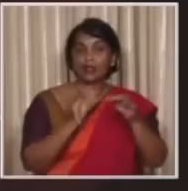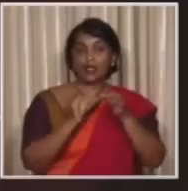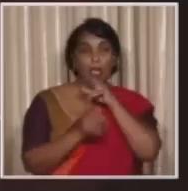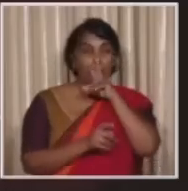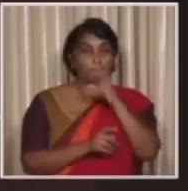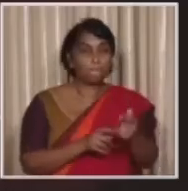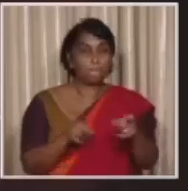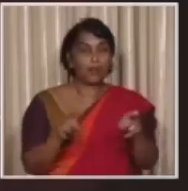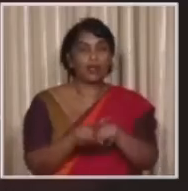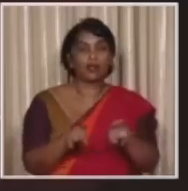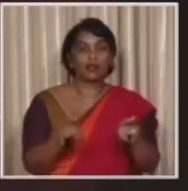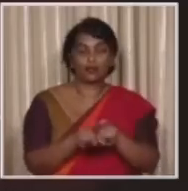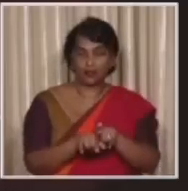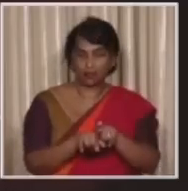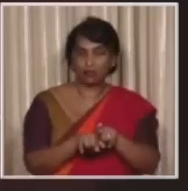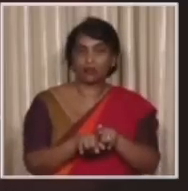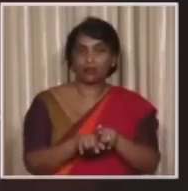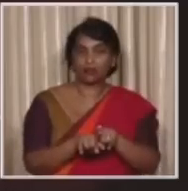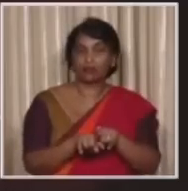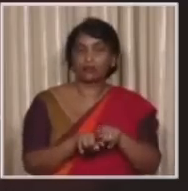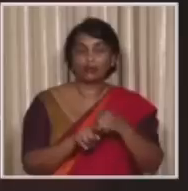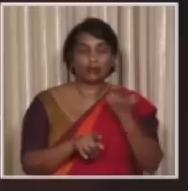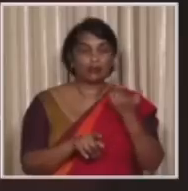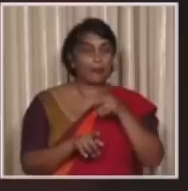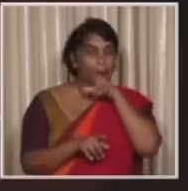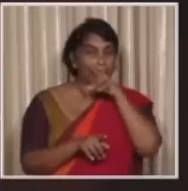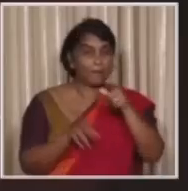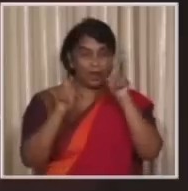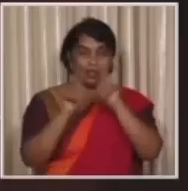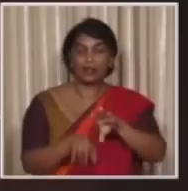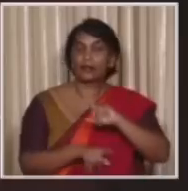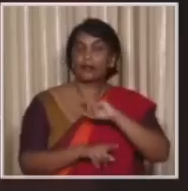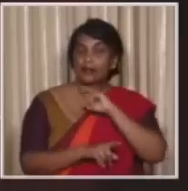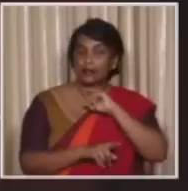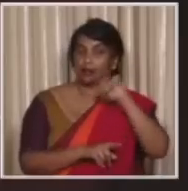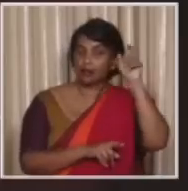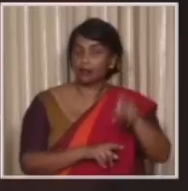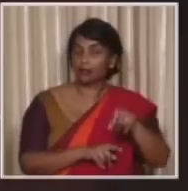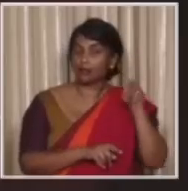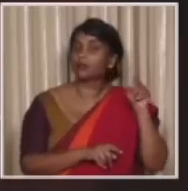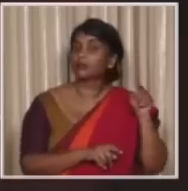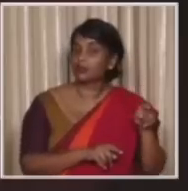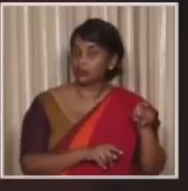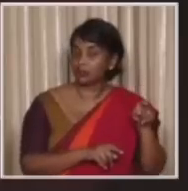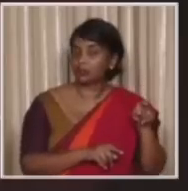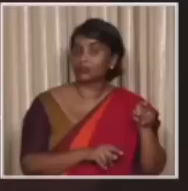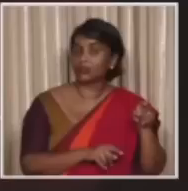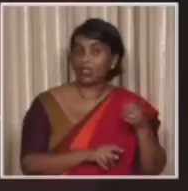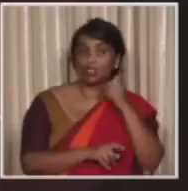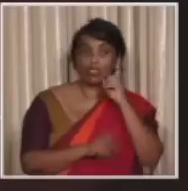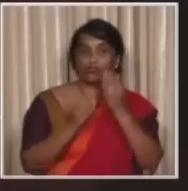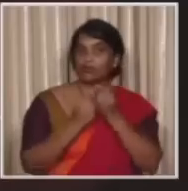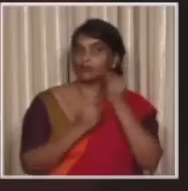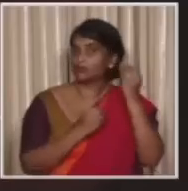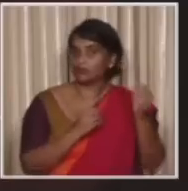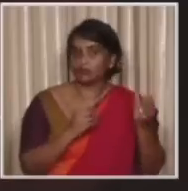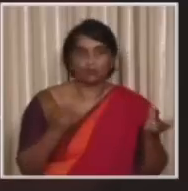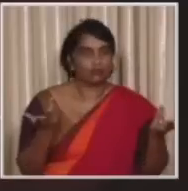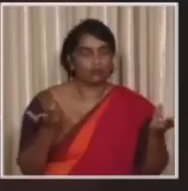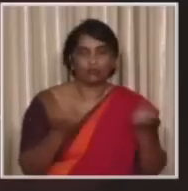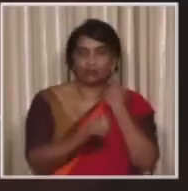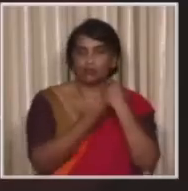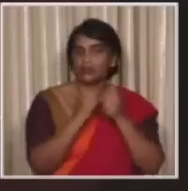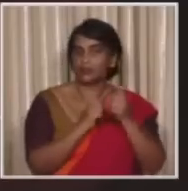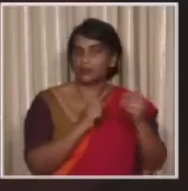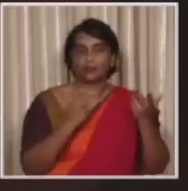බල්ලා වගේ ගෙරි මස් ගෙරිහන් ගඳට කෑ ගහපු ඒ අයගේ දඬුවම් දෙන්නවත්